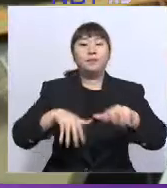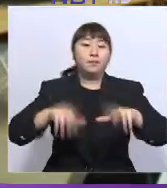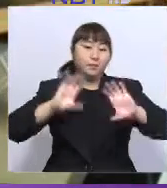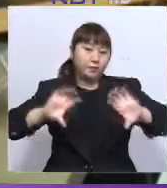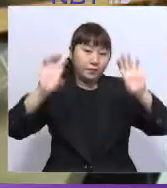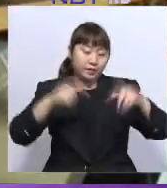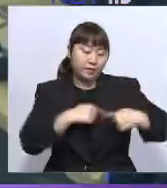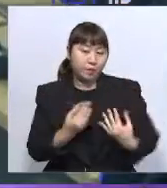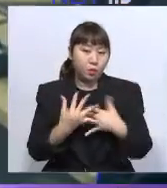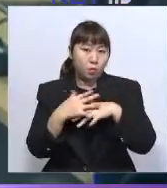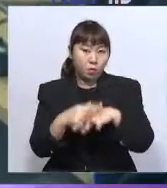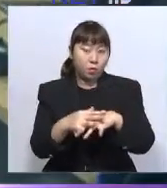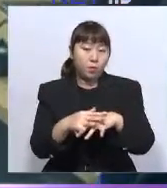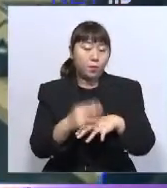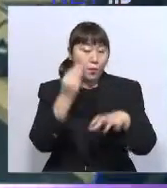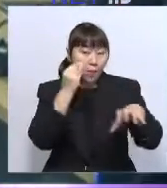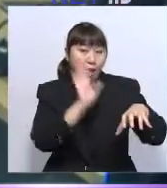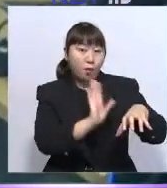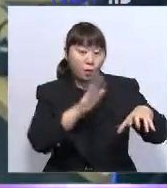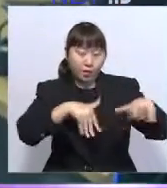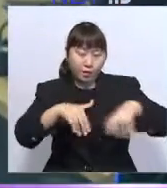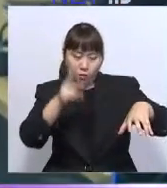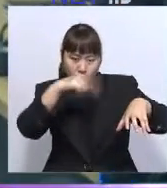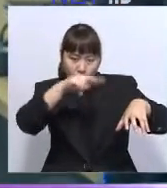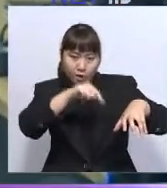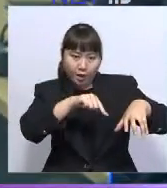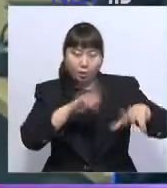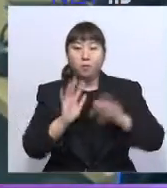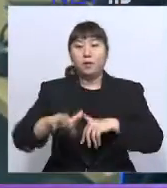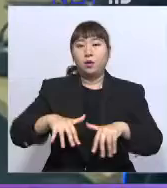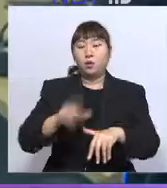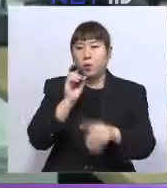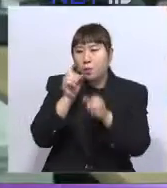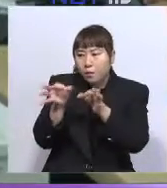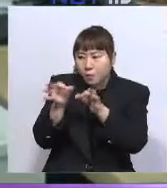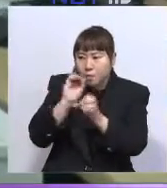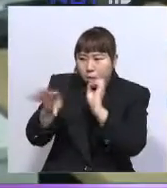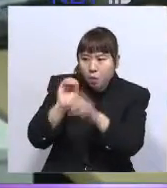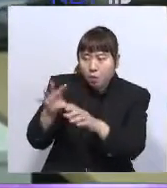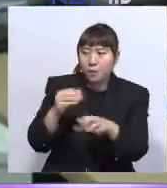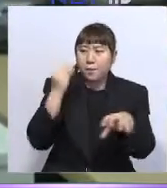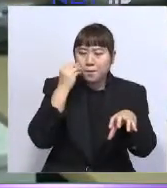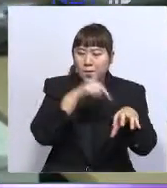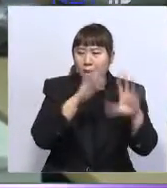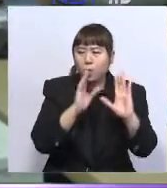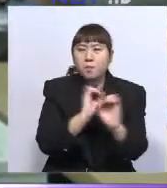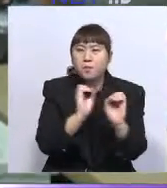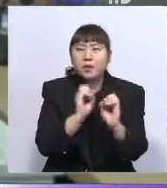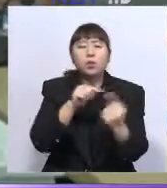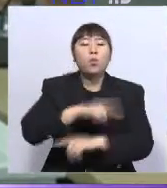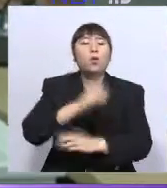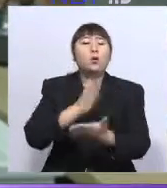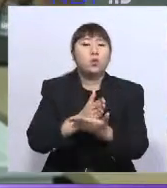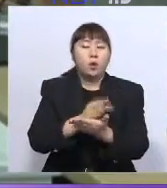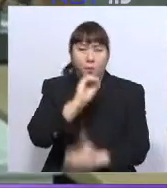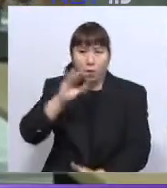ลอดภัยบ้านประชาชนในช่วงสงกรานต์โดยประชาชนต้องชี้แจงข้อมูลพื้นที่เสี่ยงสำหรับบ้านที่ไม่มีผู้ดูแลในช่วงวันหยุด